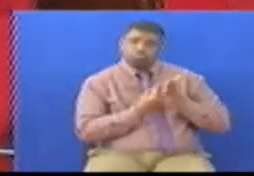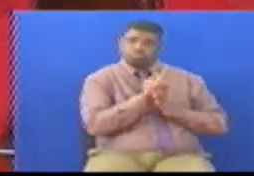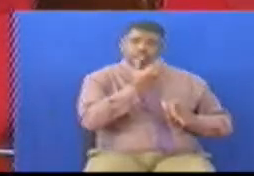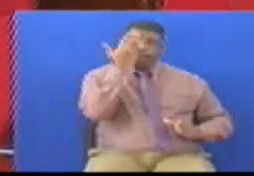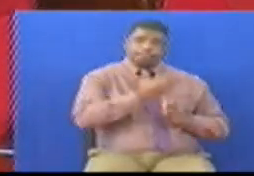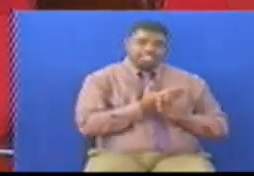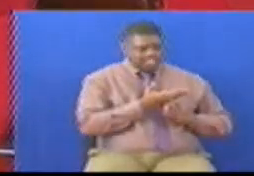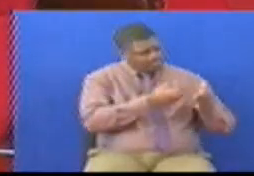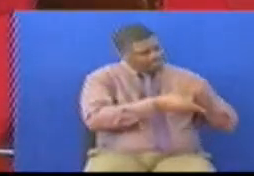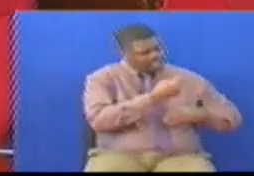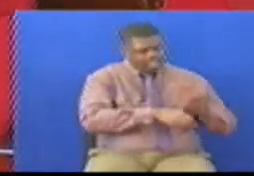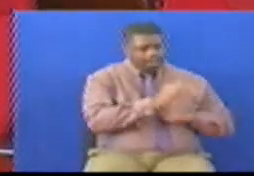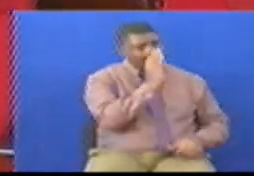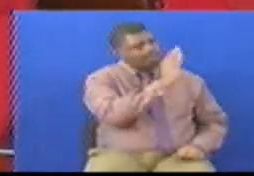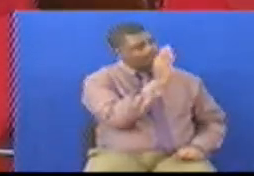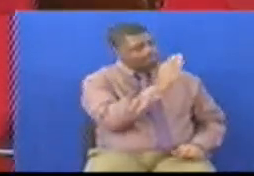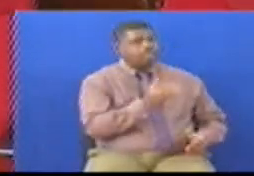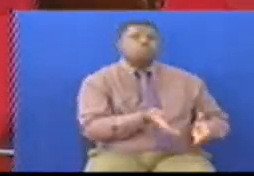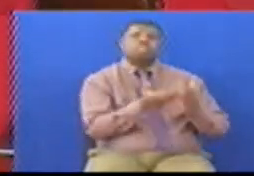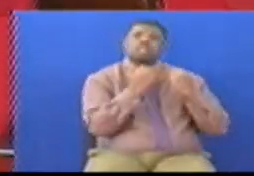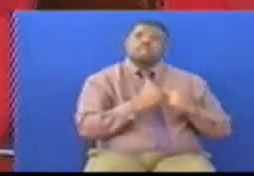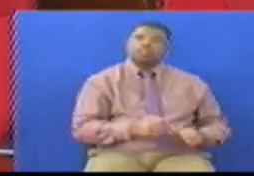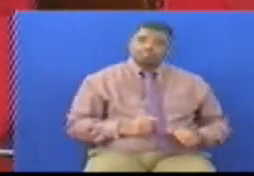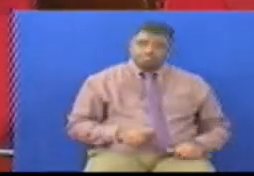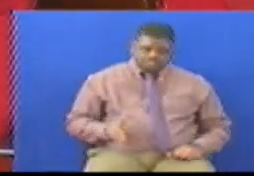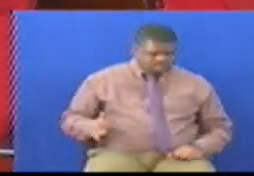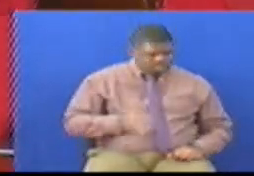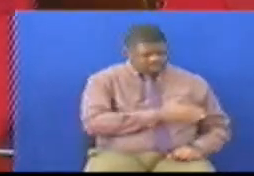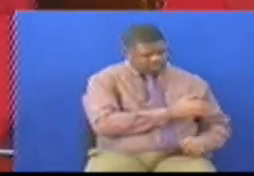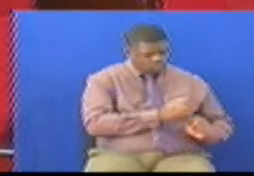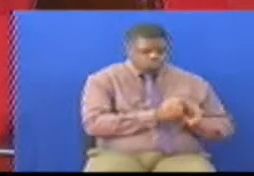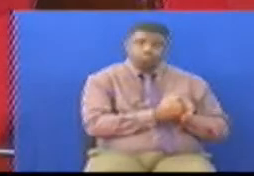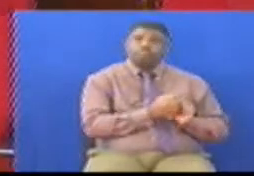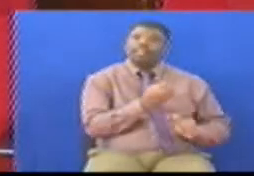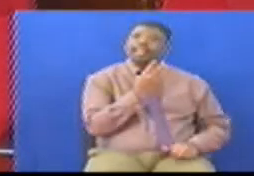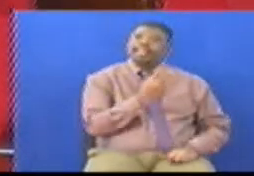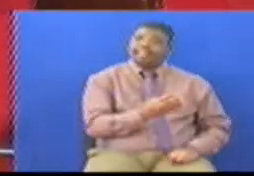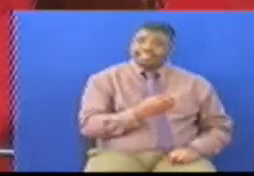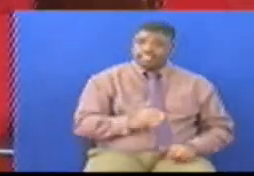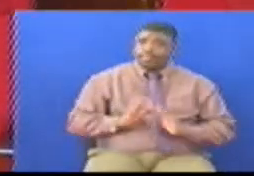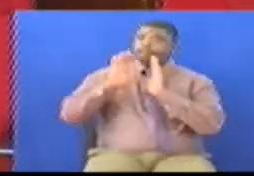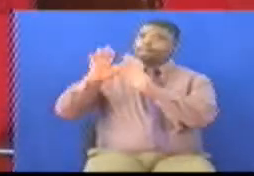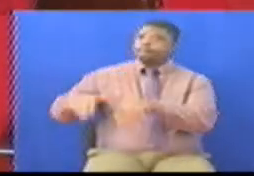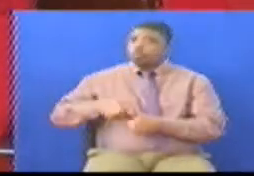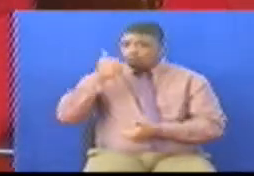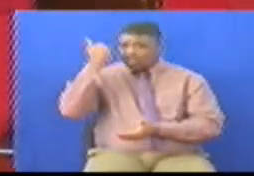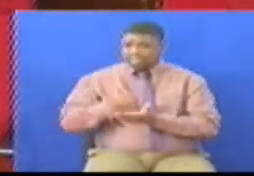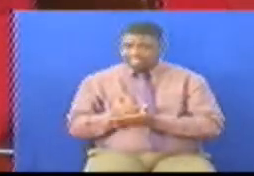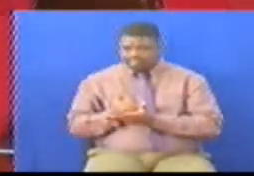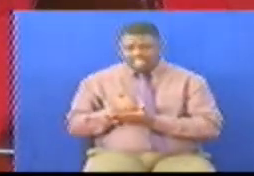ya biashara mapema iwezekanavyo. Azimio namba 14, Bunge liazimia kwamba